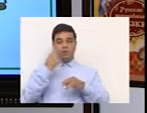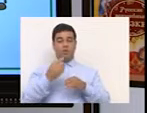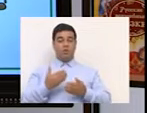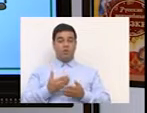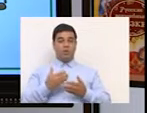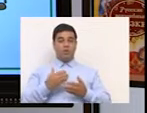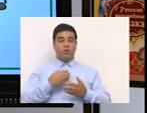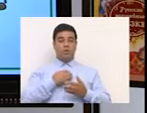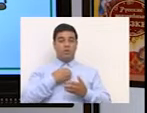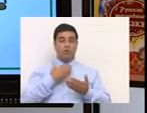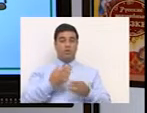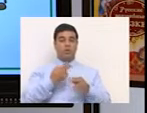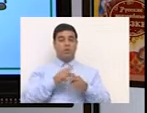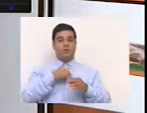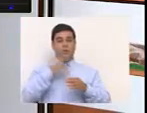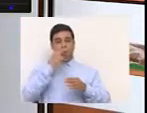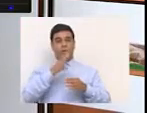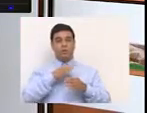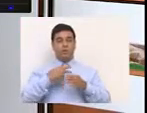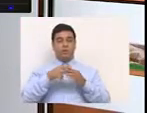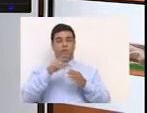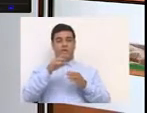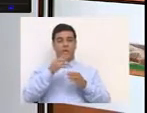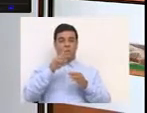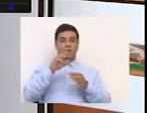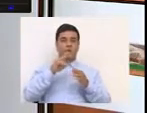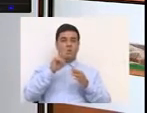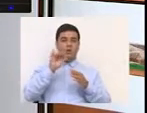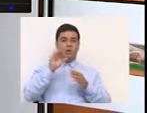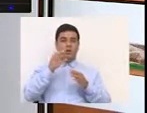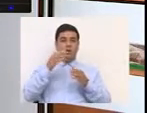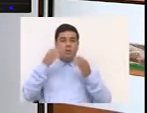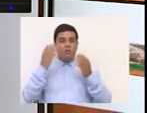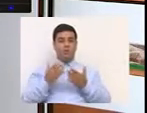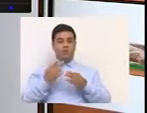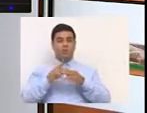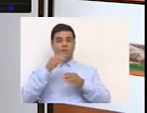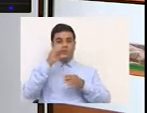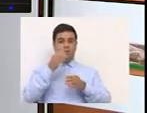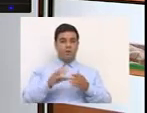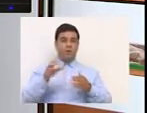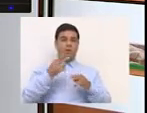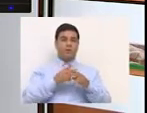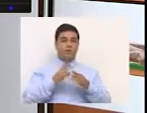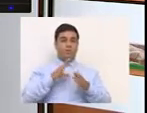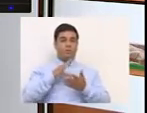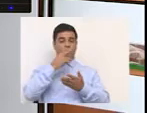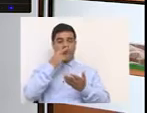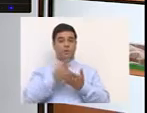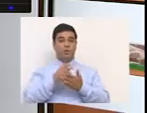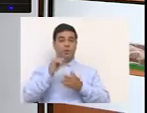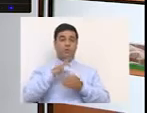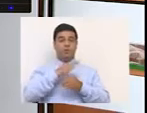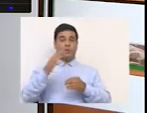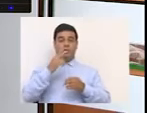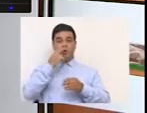животных. Или мы видели львов, или дорогу нам преграждал огромный слон. А может быть, вы